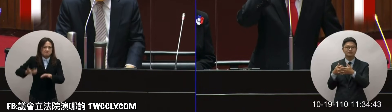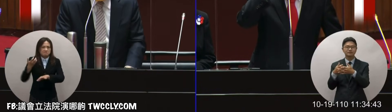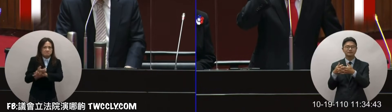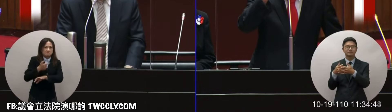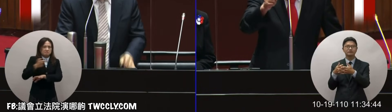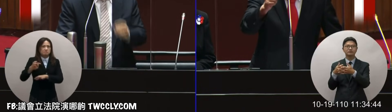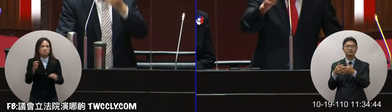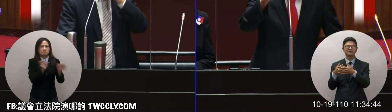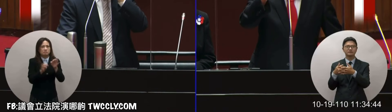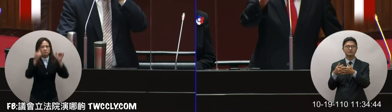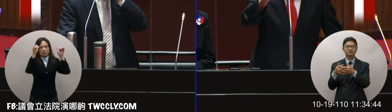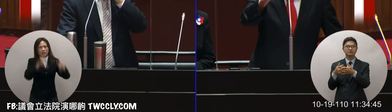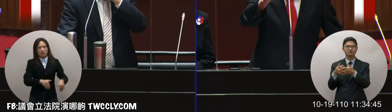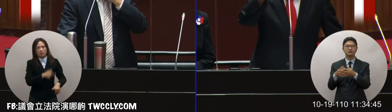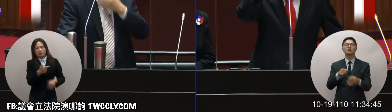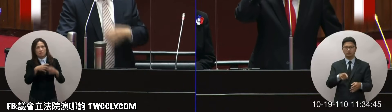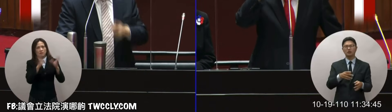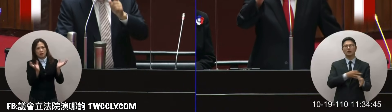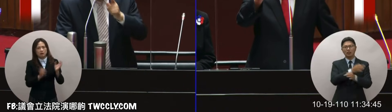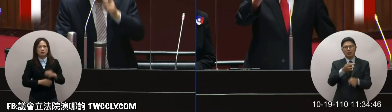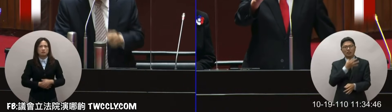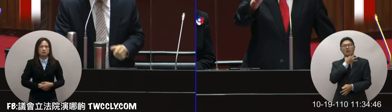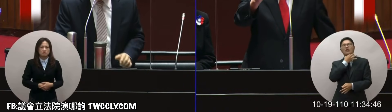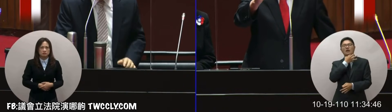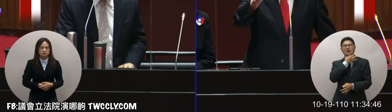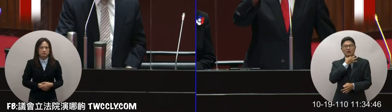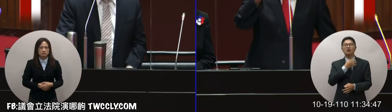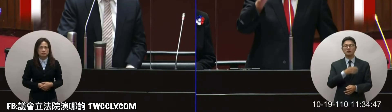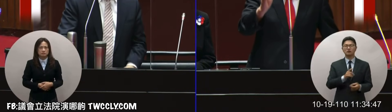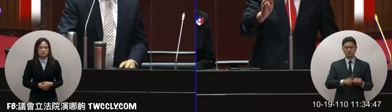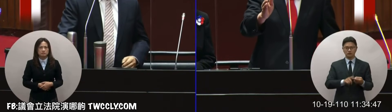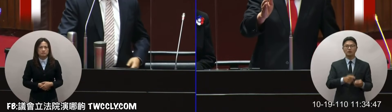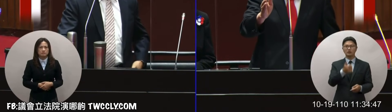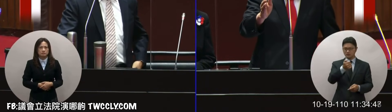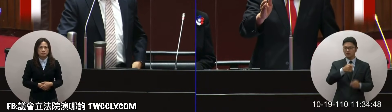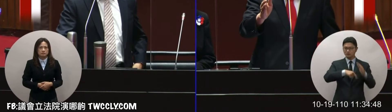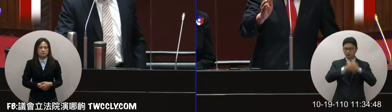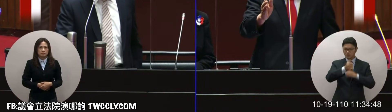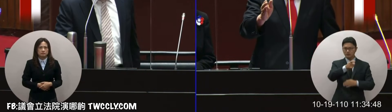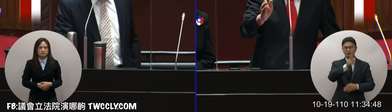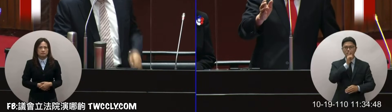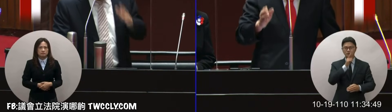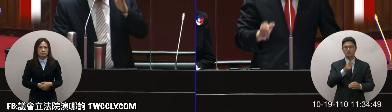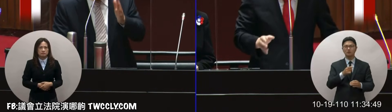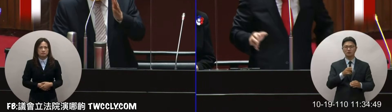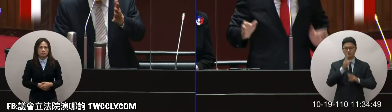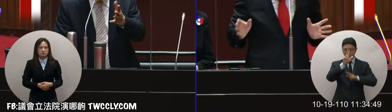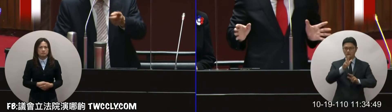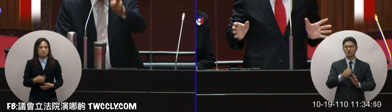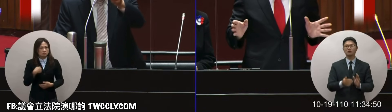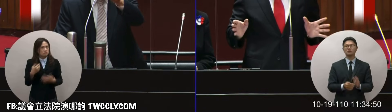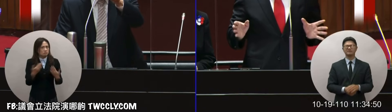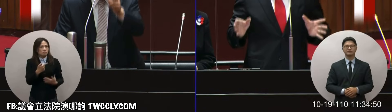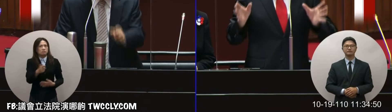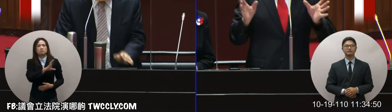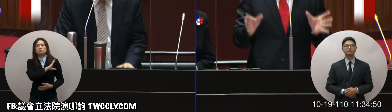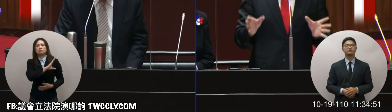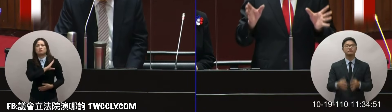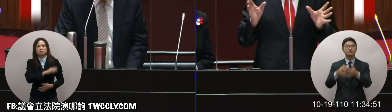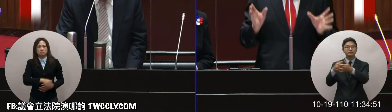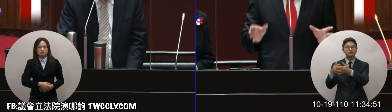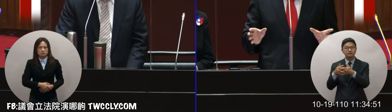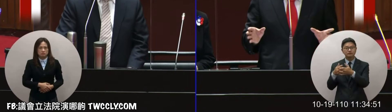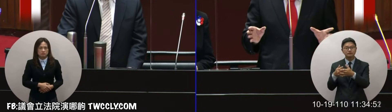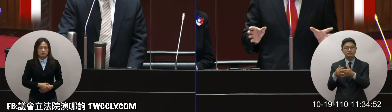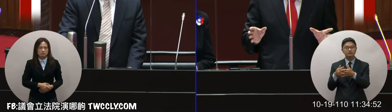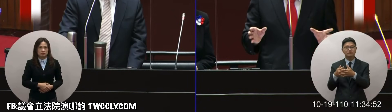荷不了， 对，经济负荷不了。 谢谢院长， 你终于说实话了。 我没有说，我一直清楚。 美国 你刚才没